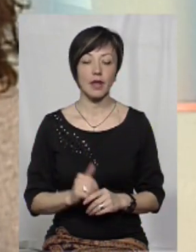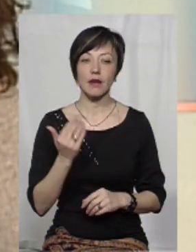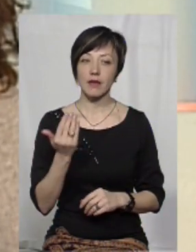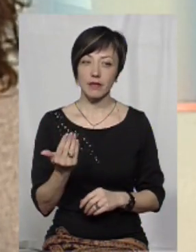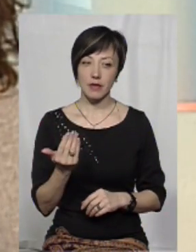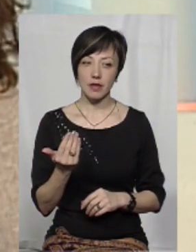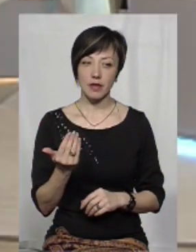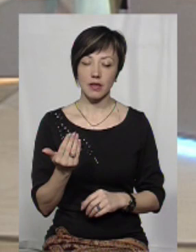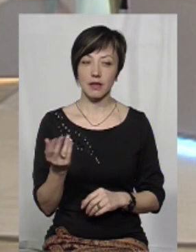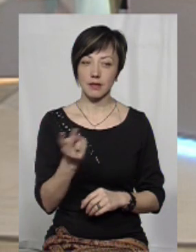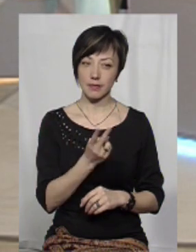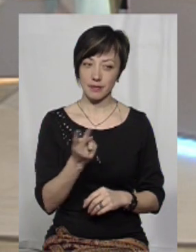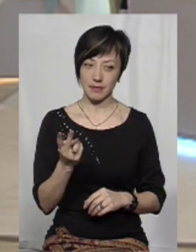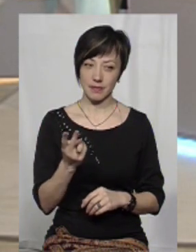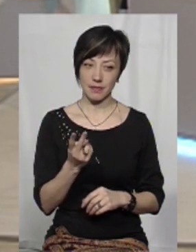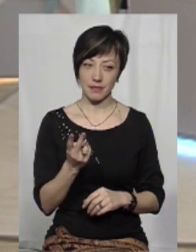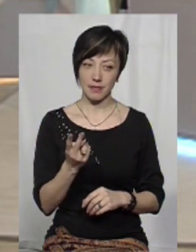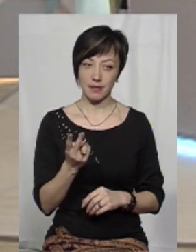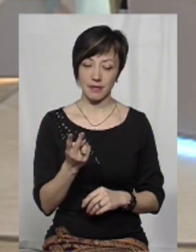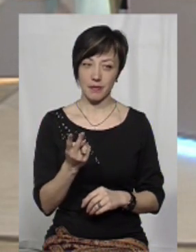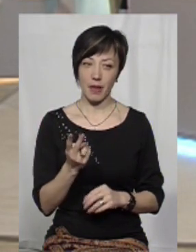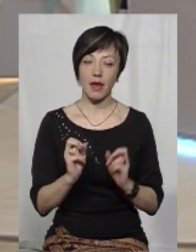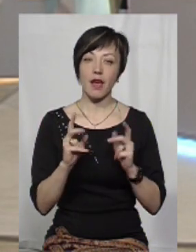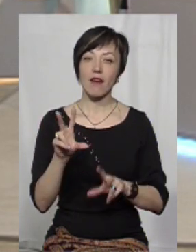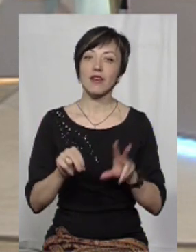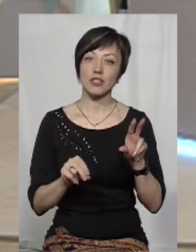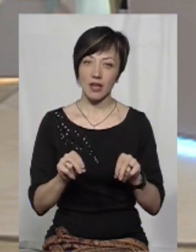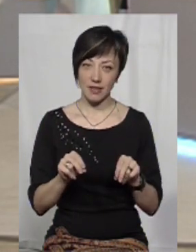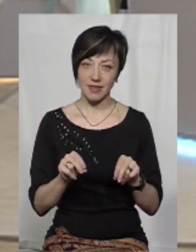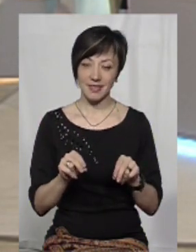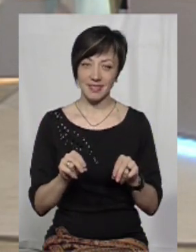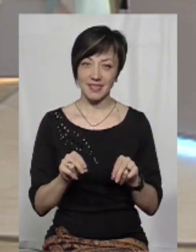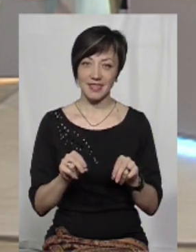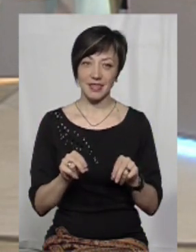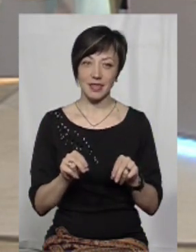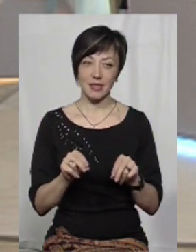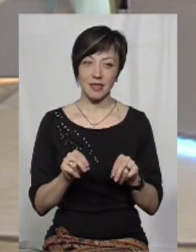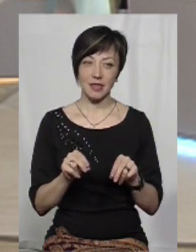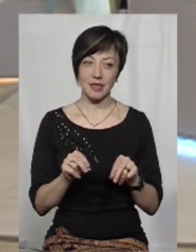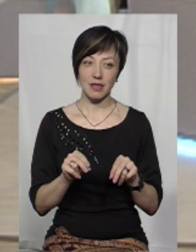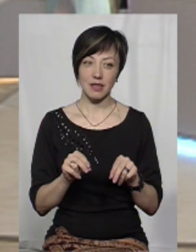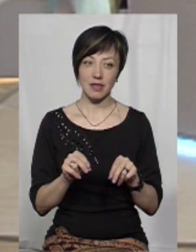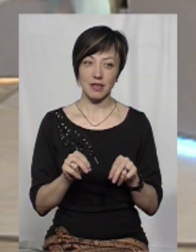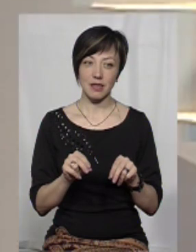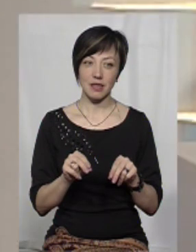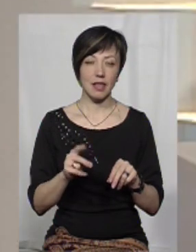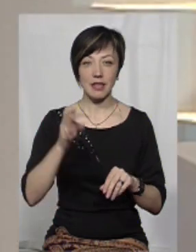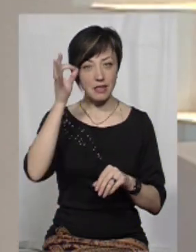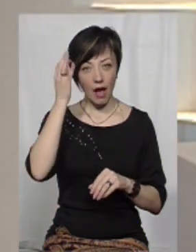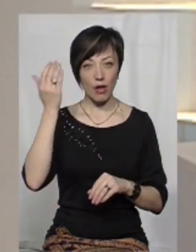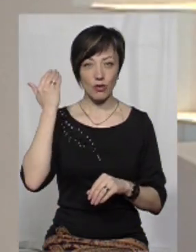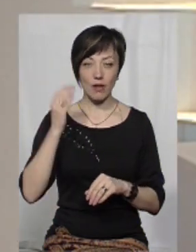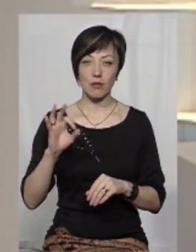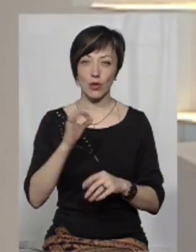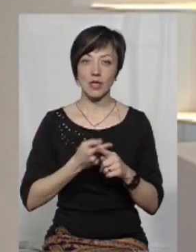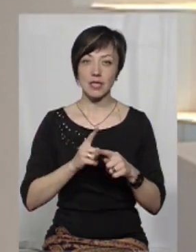Ви, пані Олена, і ви, пані Наталя, як вважаєте, ви так ще не згадували